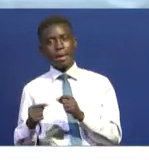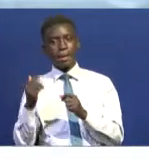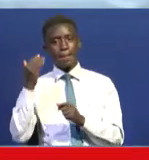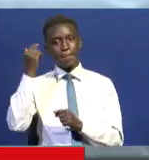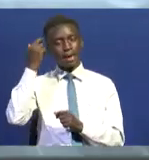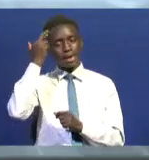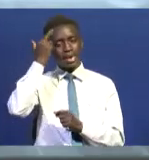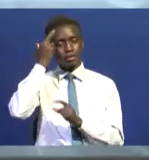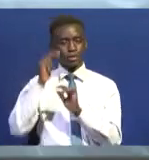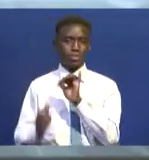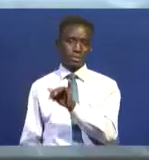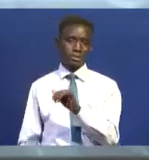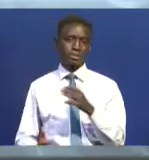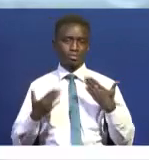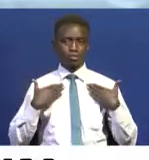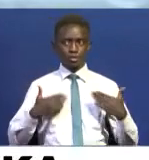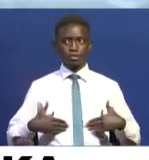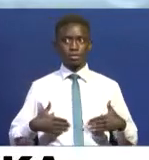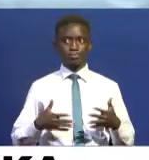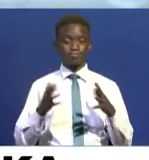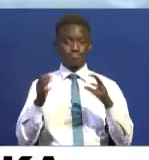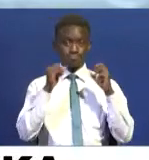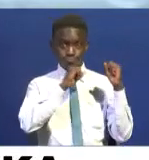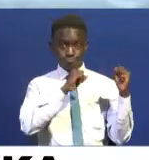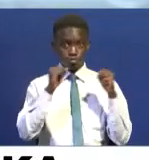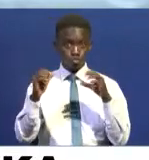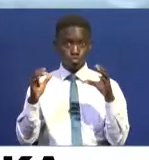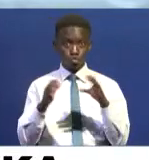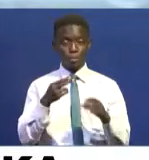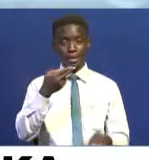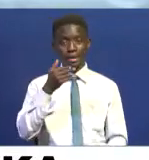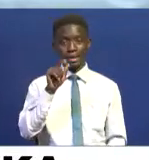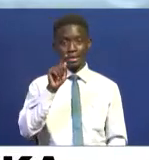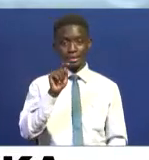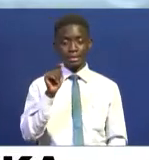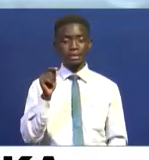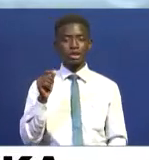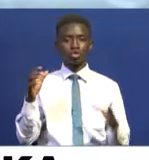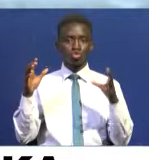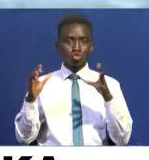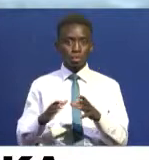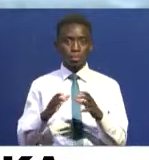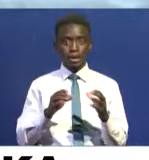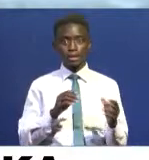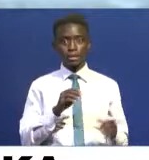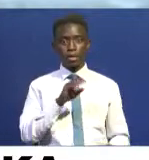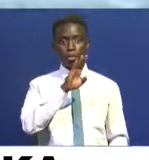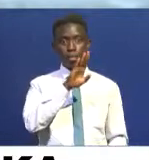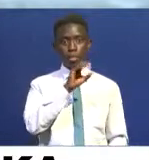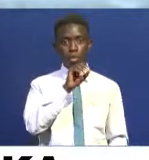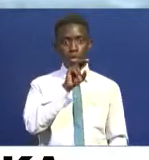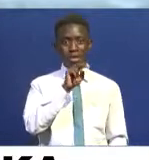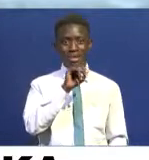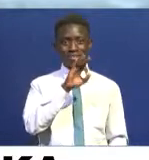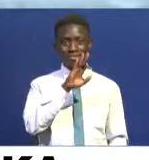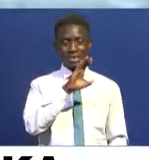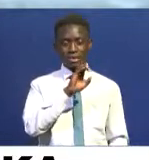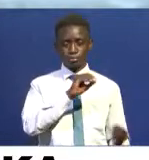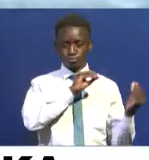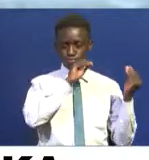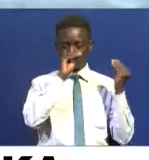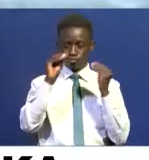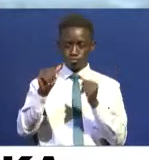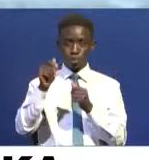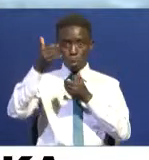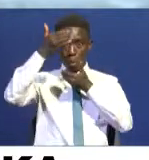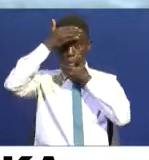Nahodha wa timu ya taifa ya ndondi almaarufu Hit Squad Boniface Mogunde alimshinda Abedin Amarugu wa Morocco kwa ubora wa alama